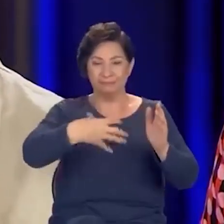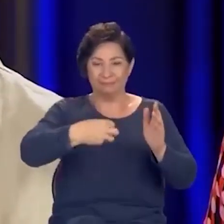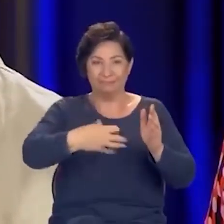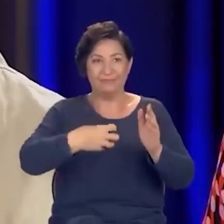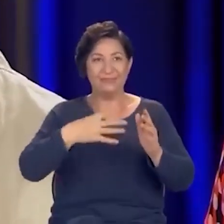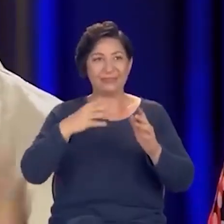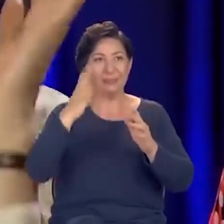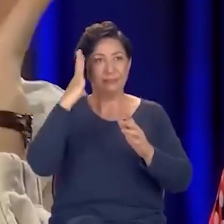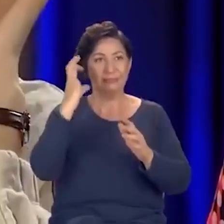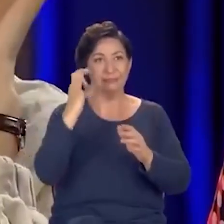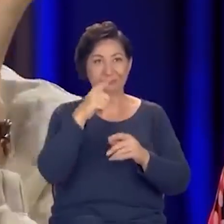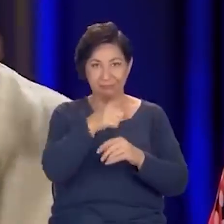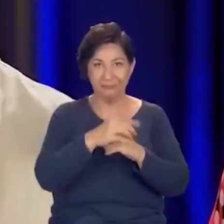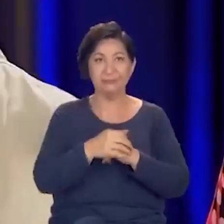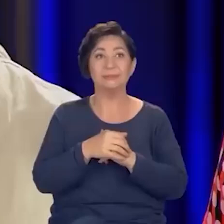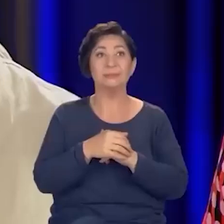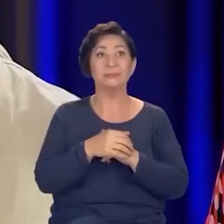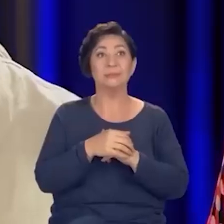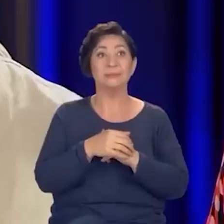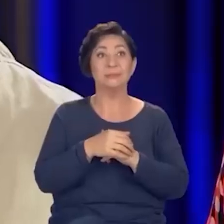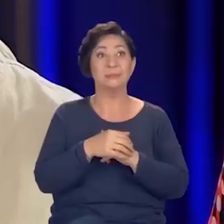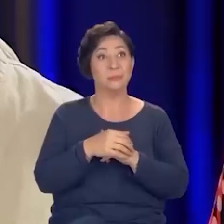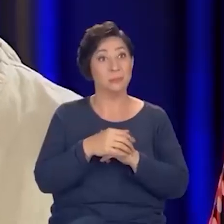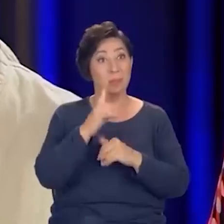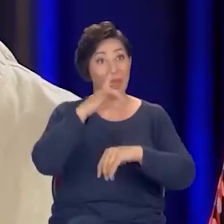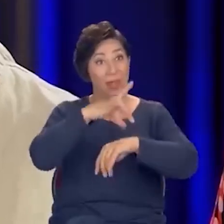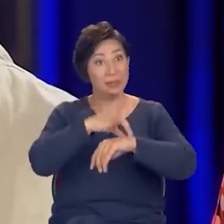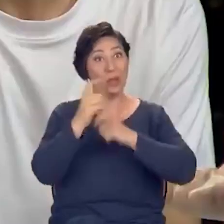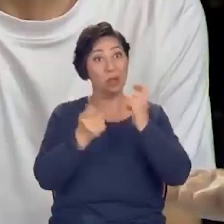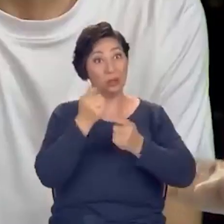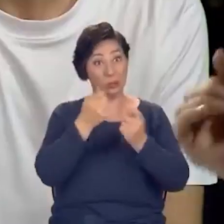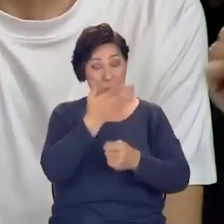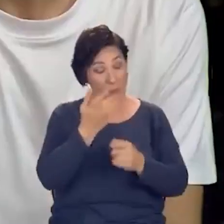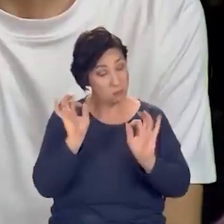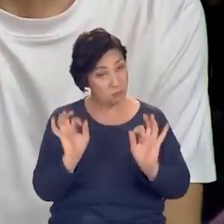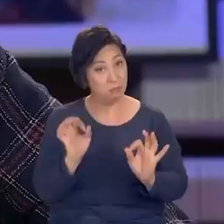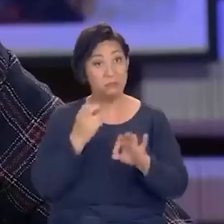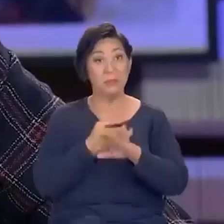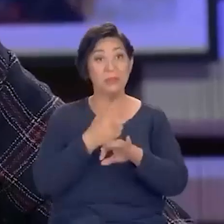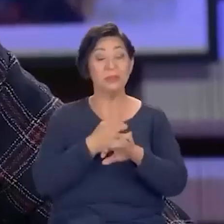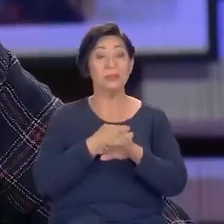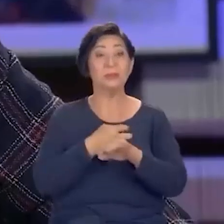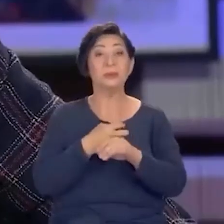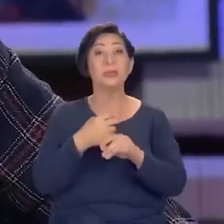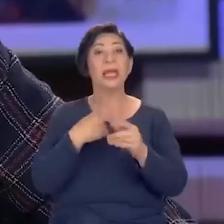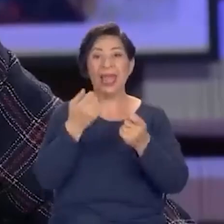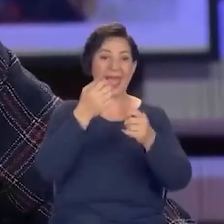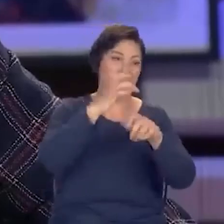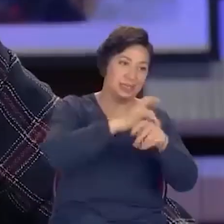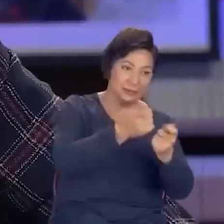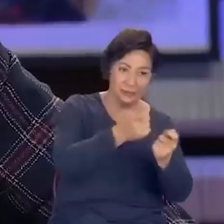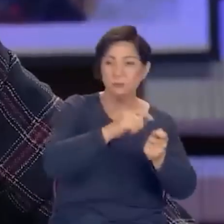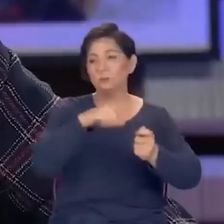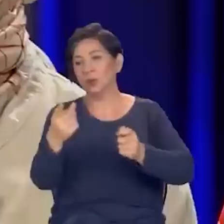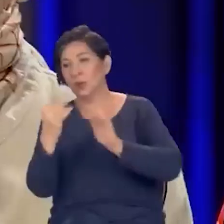Radyoloji teknikeriydim. Yani, tıbbi görüntüleme mezunuyum normalde. Maşallah. Yani bir hastanede görevliydiniz herhalde, çalışıyordunuz. İkisini aynı anda yürütmeye çalışıyordum. Sonra